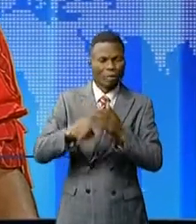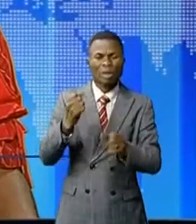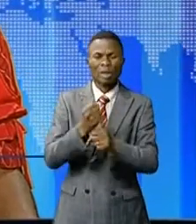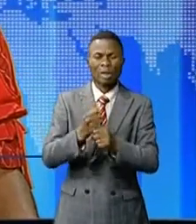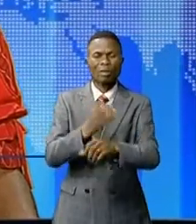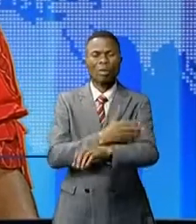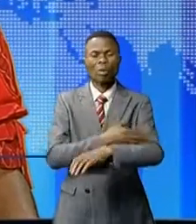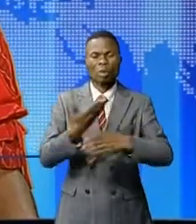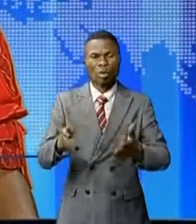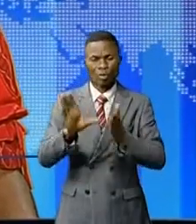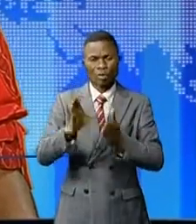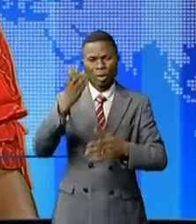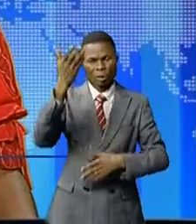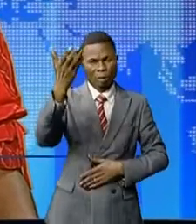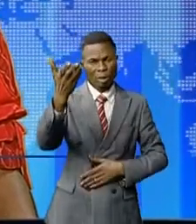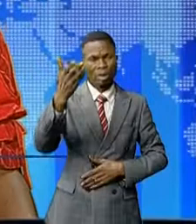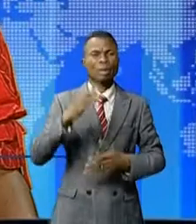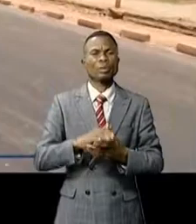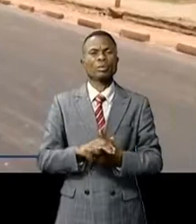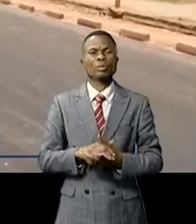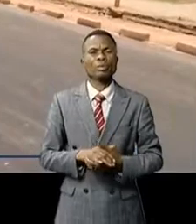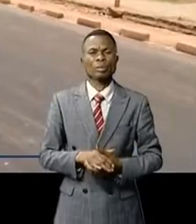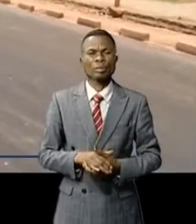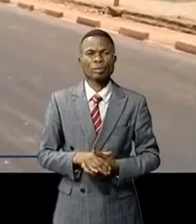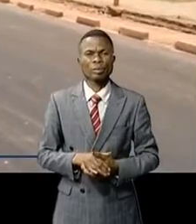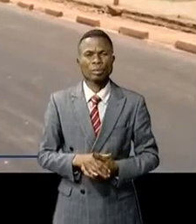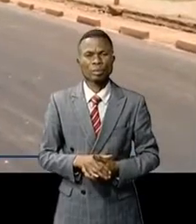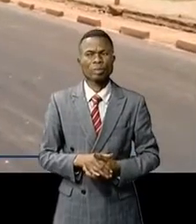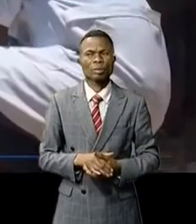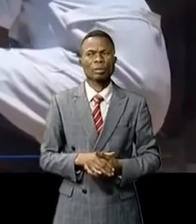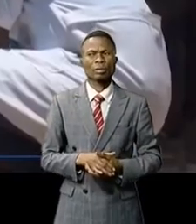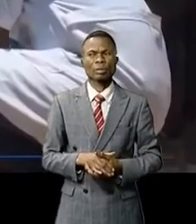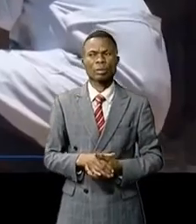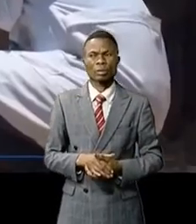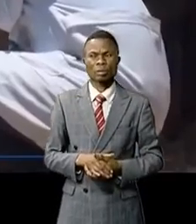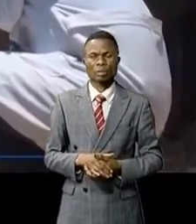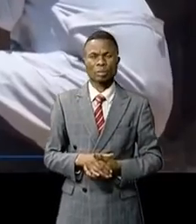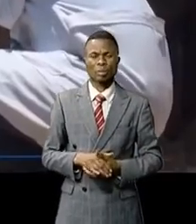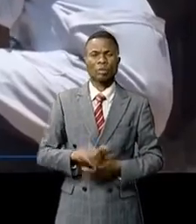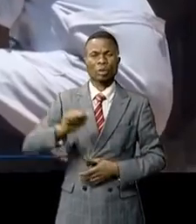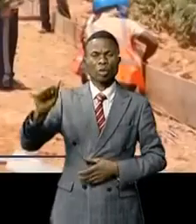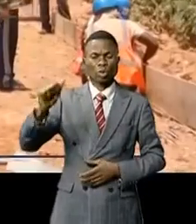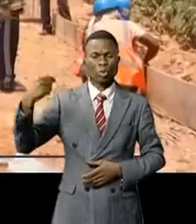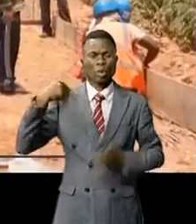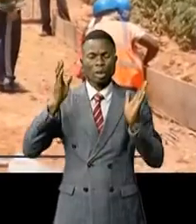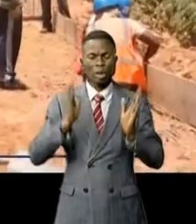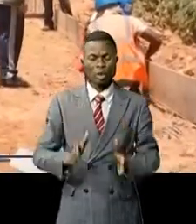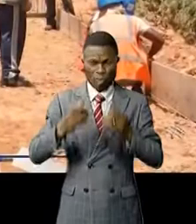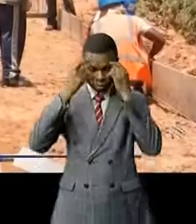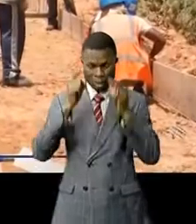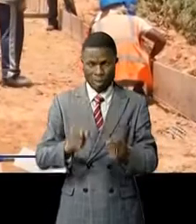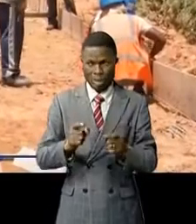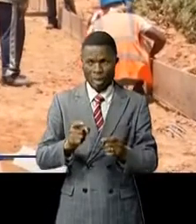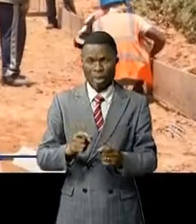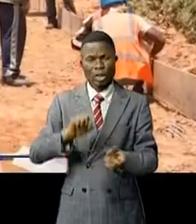net. Didier Mumba pour le reportage. 800 de long et 7 mètres de large avec accotement, c'est désormais l'image de la